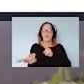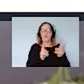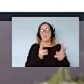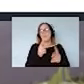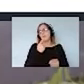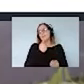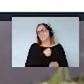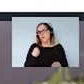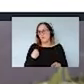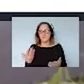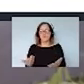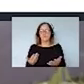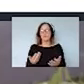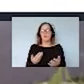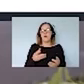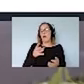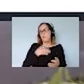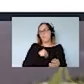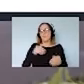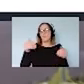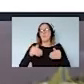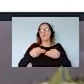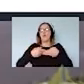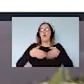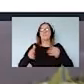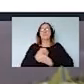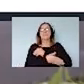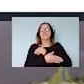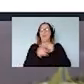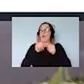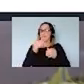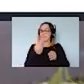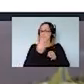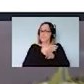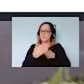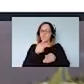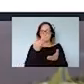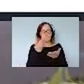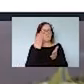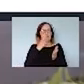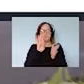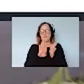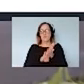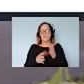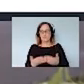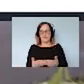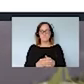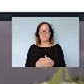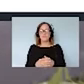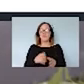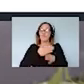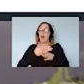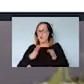język polski. I tutaj pokazujemy sobie ten większy potencjał otwartego zasobu, ale to nadal jest dosyć proste. Idźmy